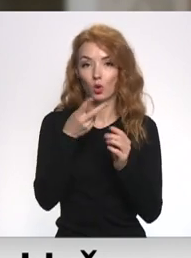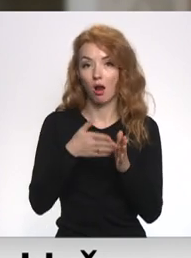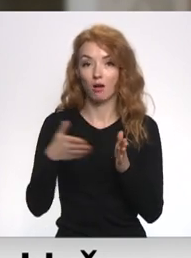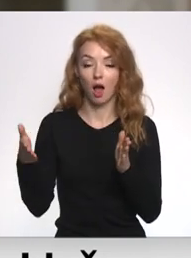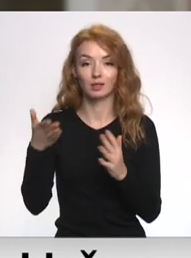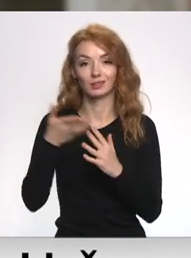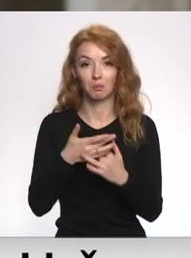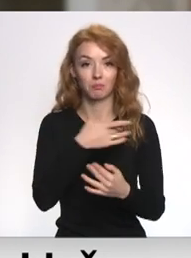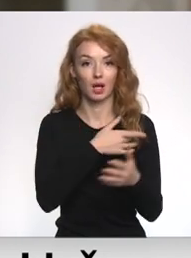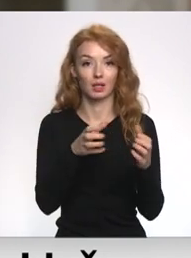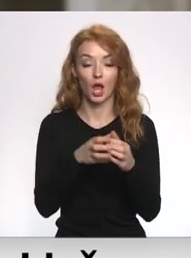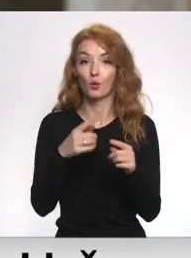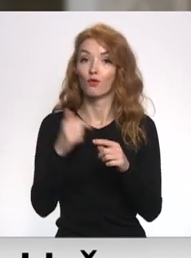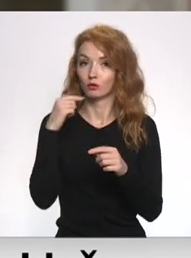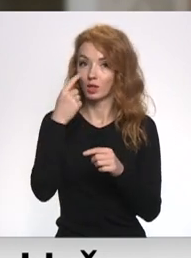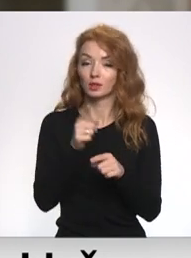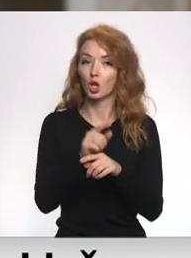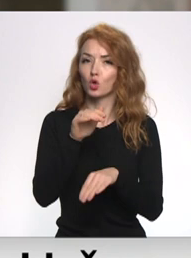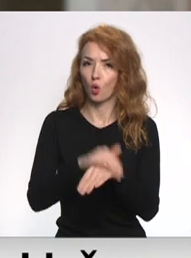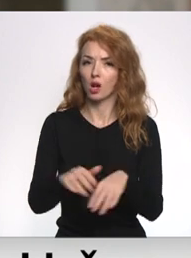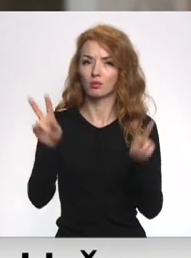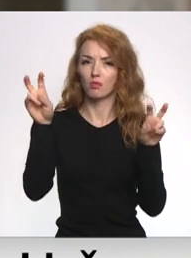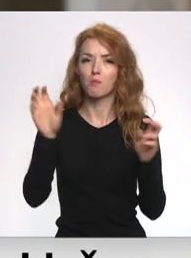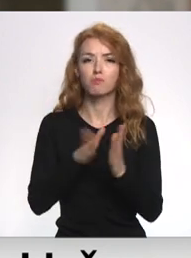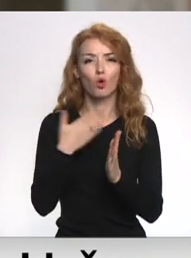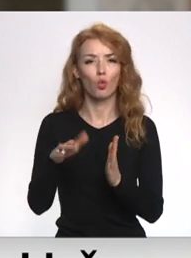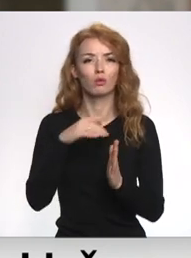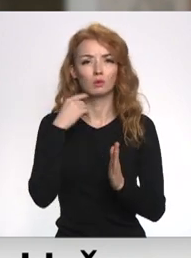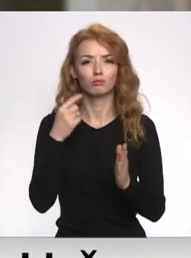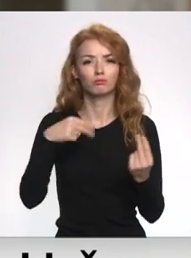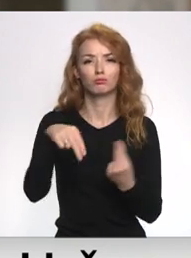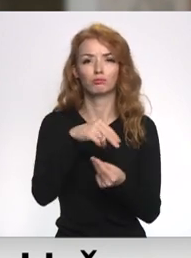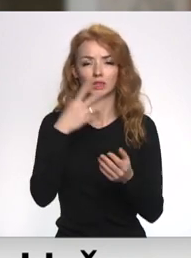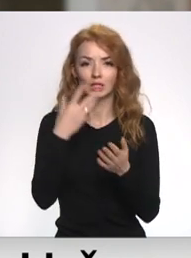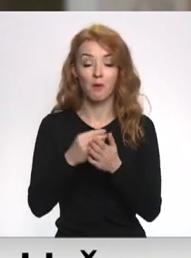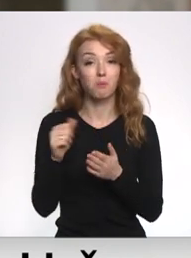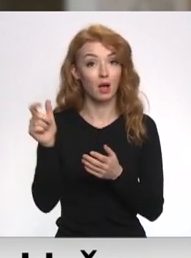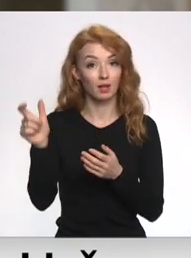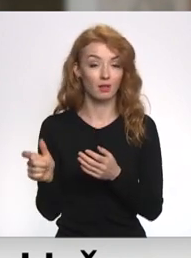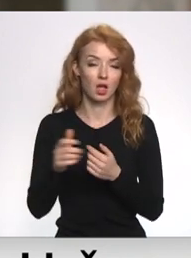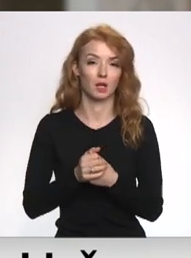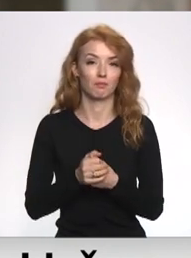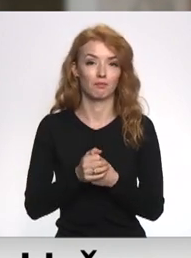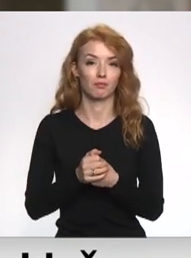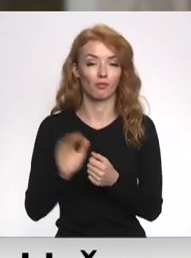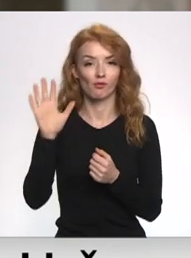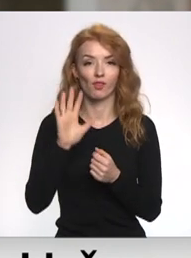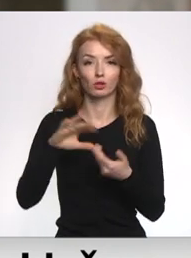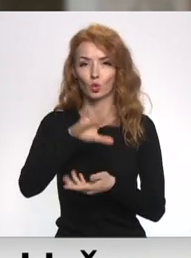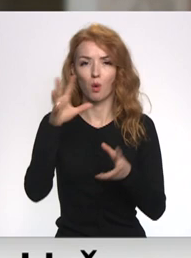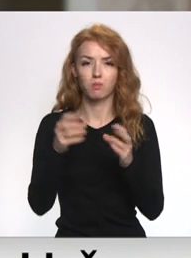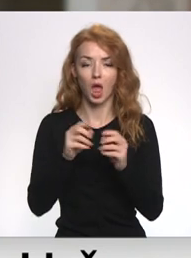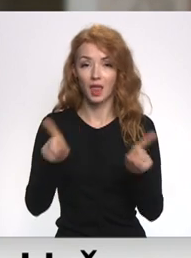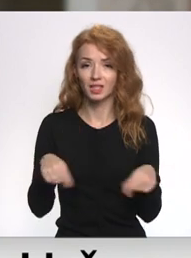starp partijām. Un viņš minēja arī konkrētas tēmas, par kurām vēlas diskutēt ar saviem potenciāliem partneriem. Tās būtu valsts kopējā